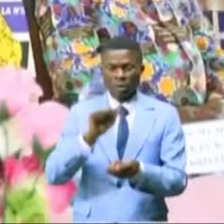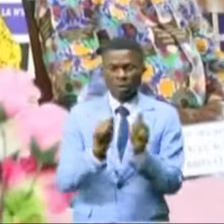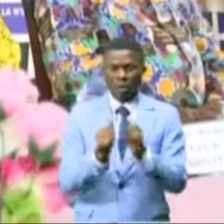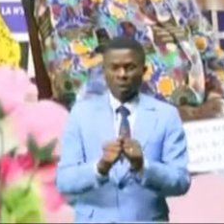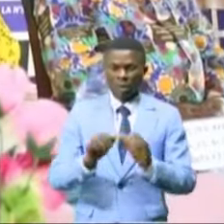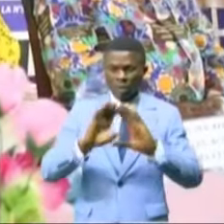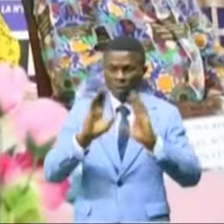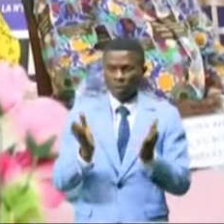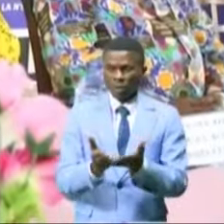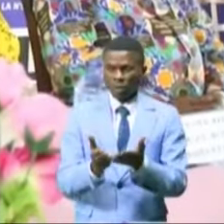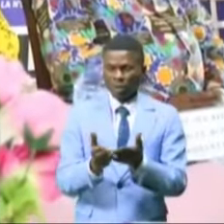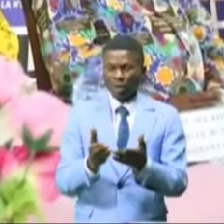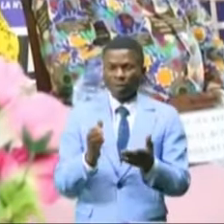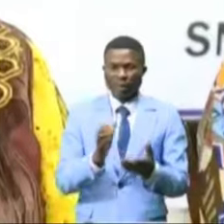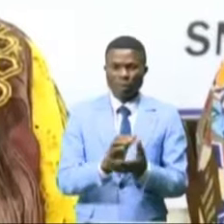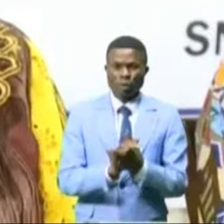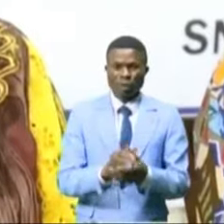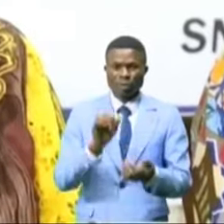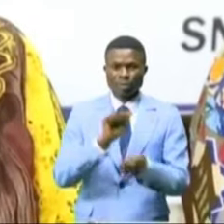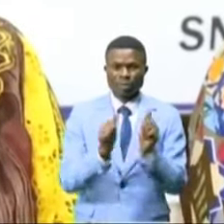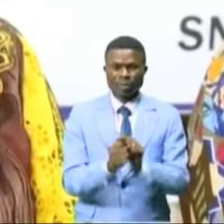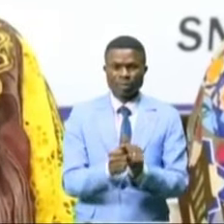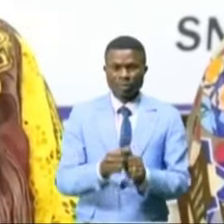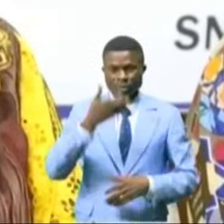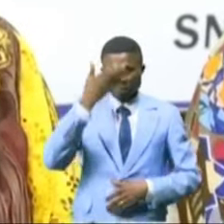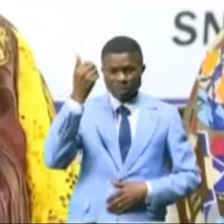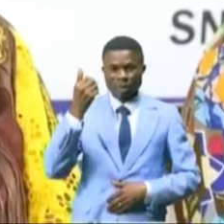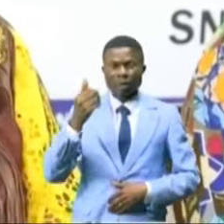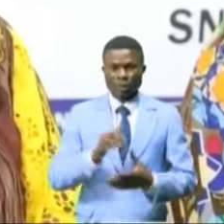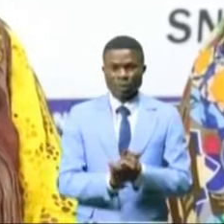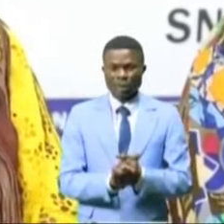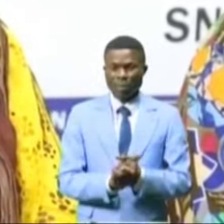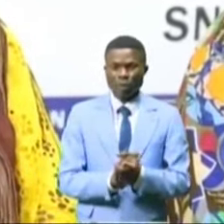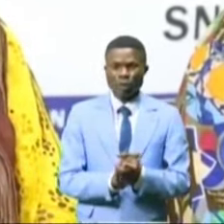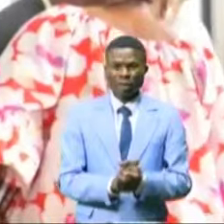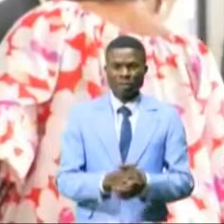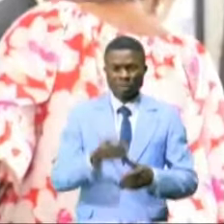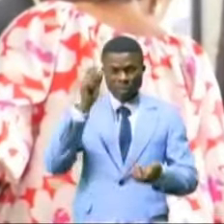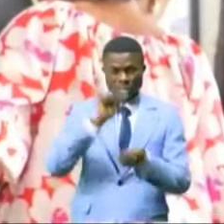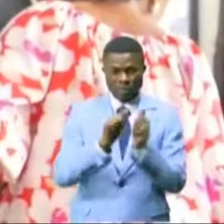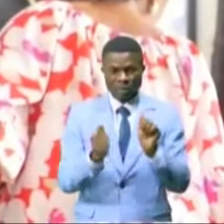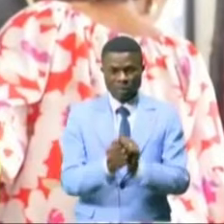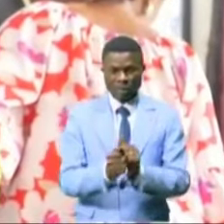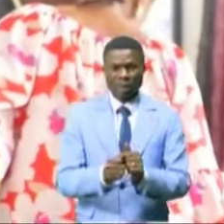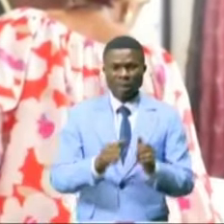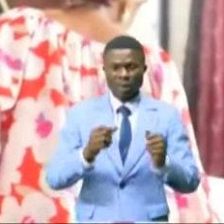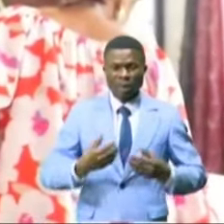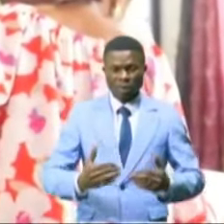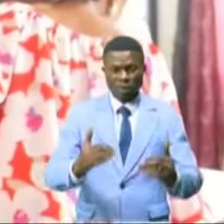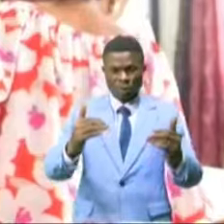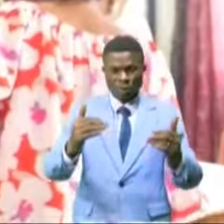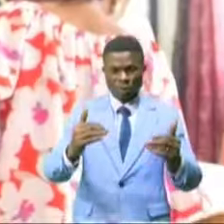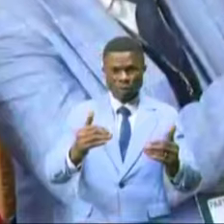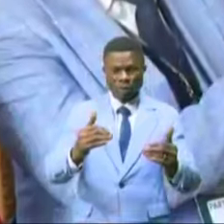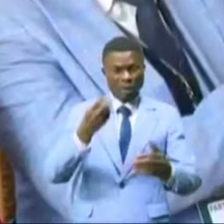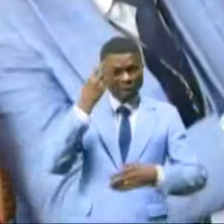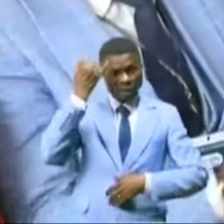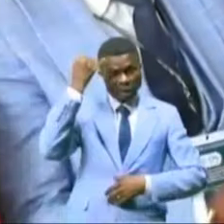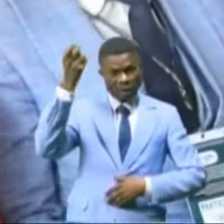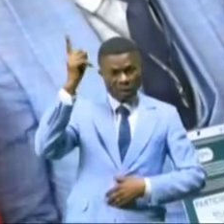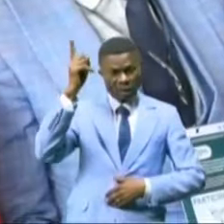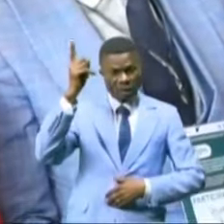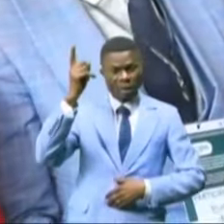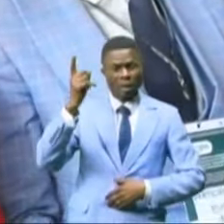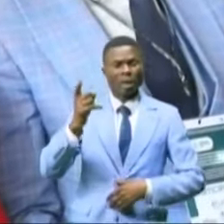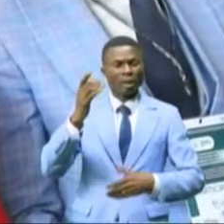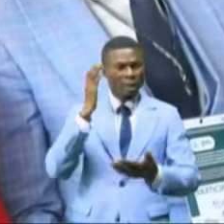coopératives était également ce cadre pour la présentation de programmes tels que Pabia Cobalt, qui vise à sortir